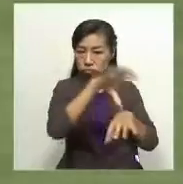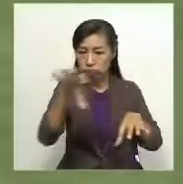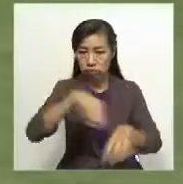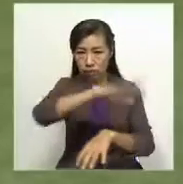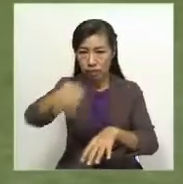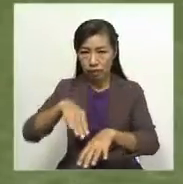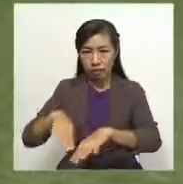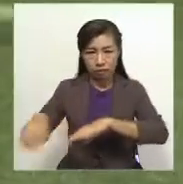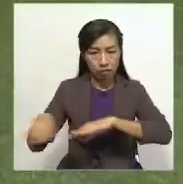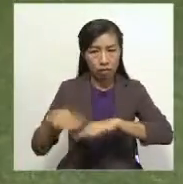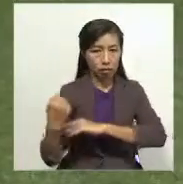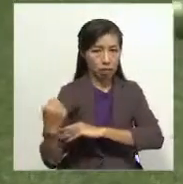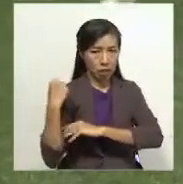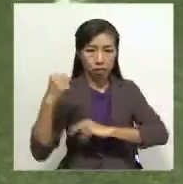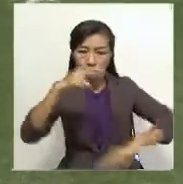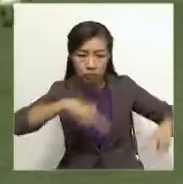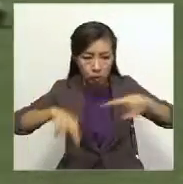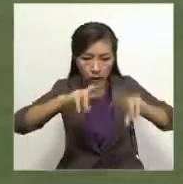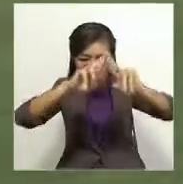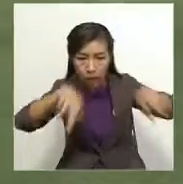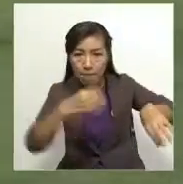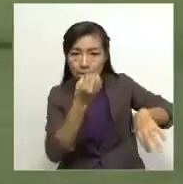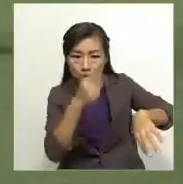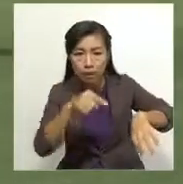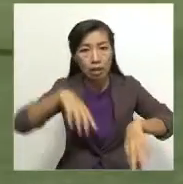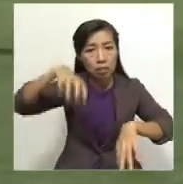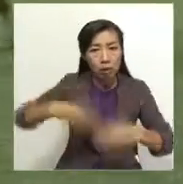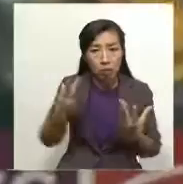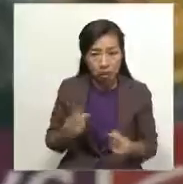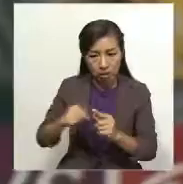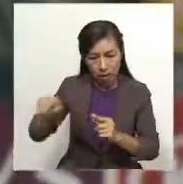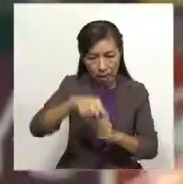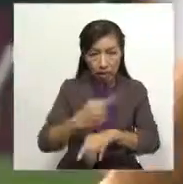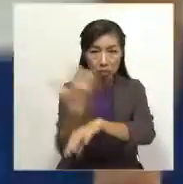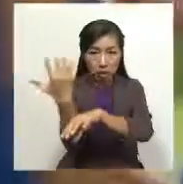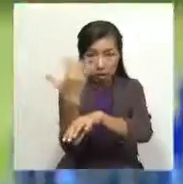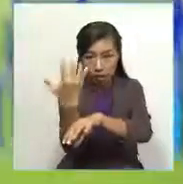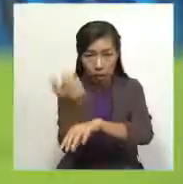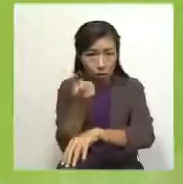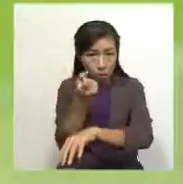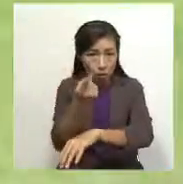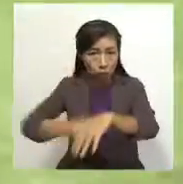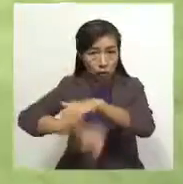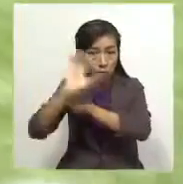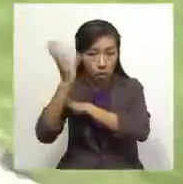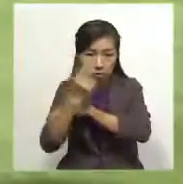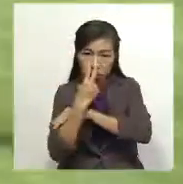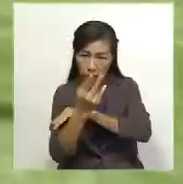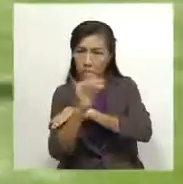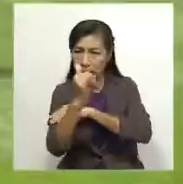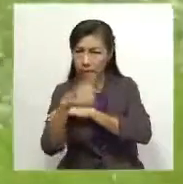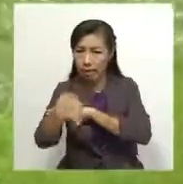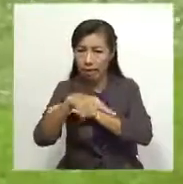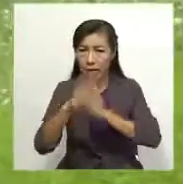ให้เพิ่มความเข้มงวดในการตรวจสอบร้านอาหารแล้วก็สถานบันเทิงที่มีการถ่ายทอดการแข่งขันฟุตบอลนะคะว่าอาจ